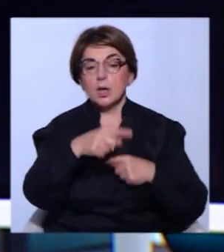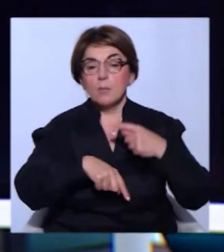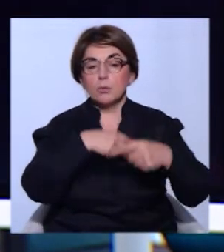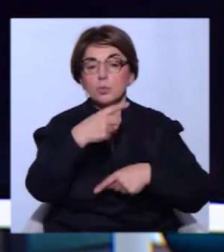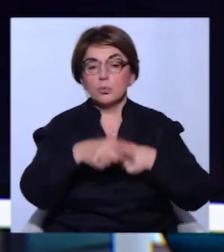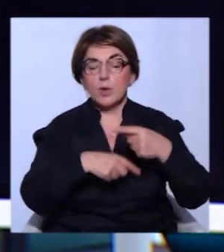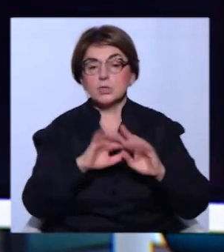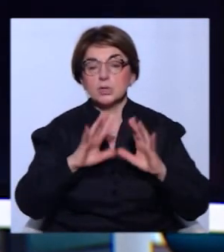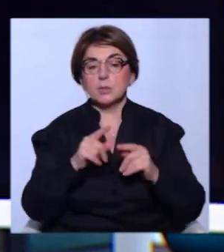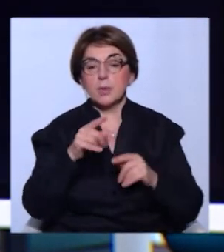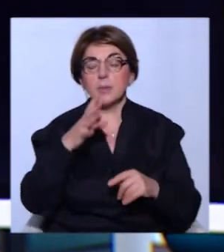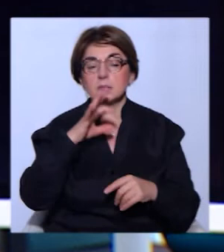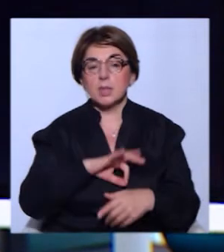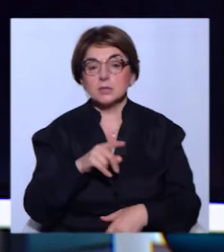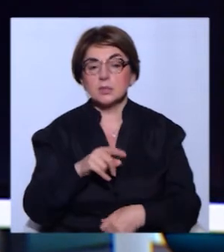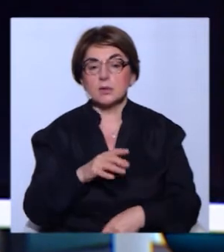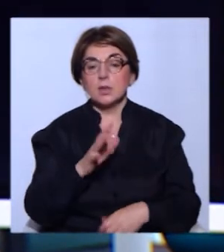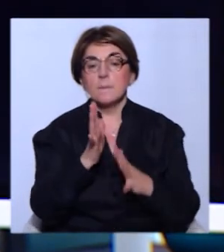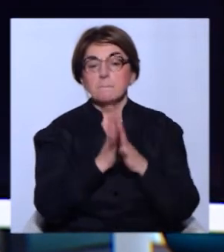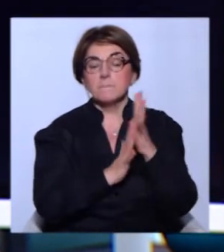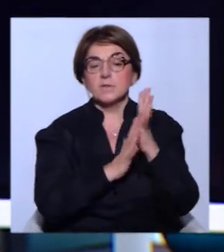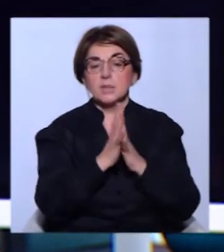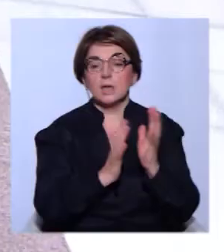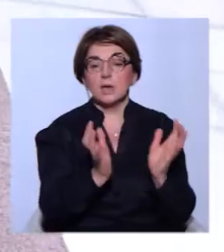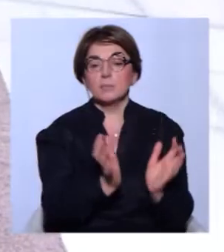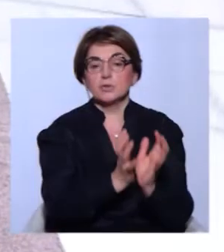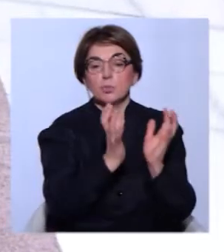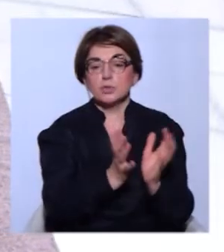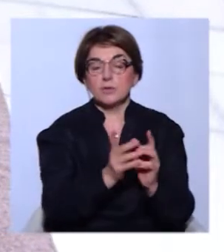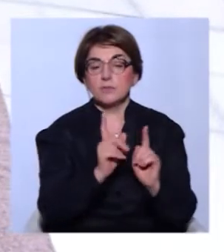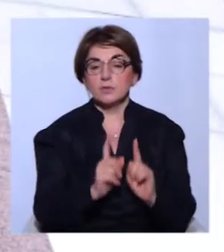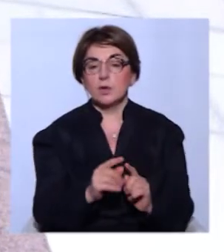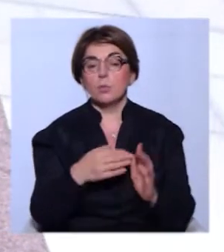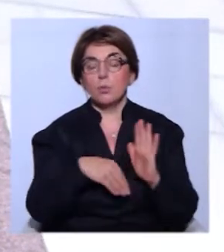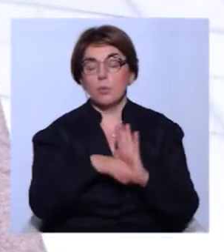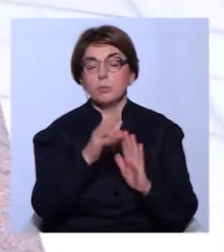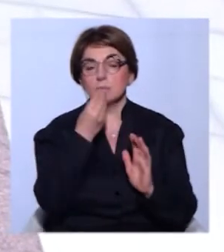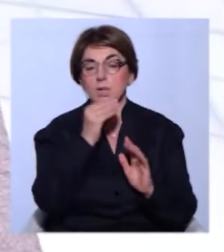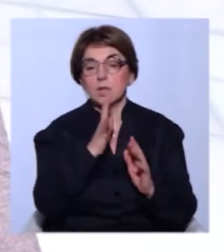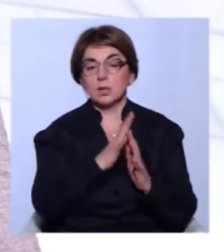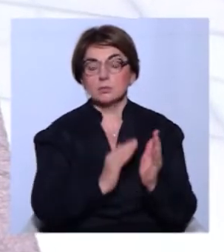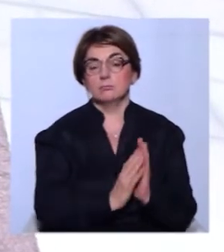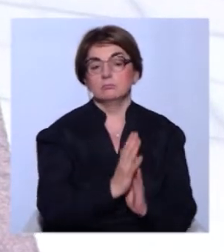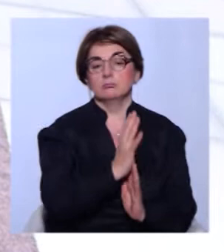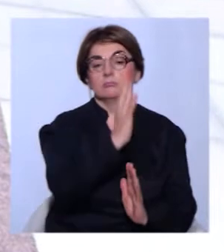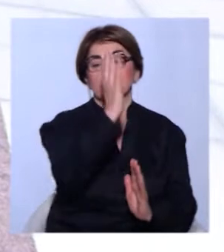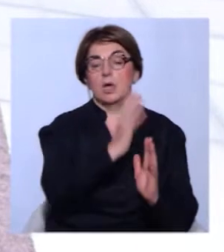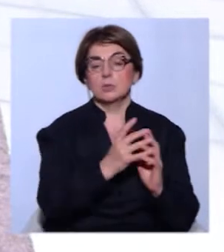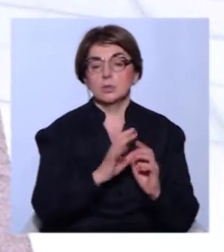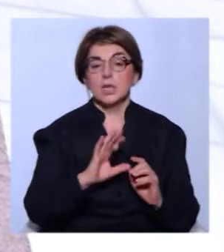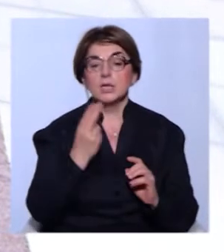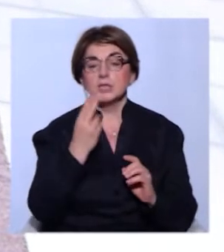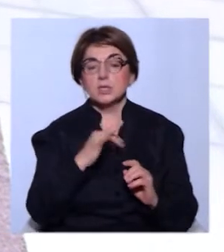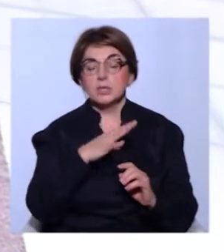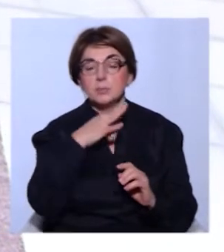ეს მათი ენებს, რა თქმა უნდა, მცენარეების მოსავლელად, ვინაიდან უფრო კარგად წარმოქმნან, უფრო დიდი წარმოქმნან